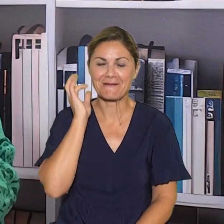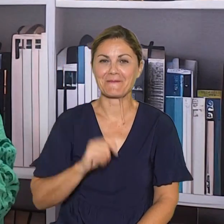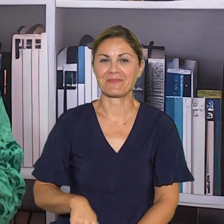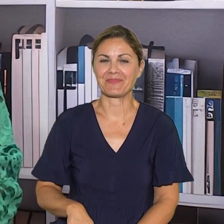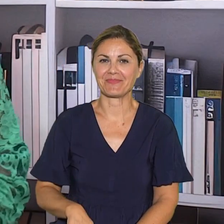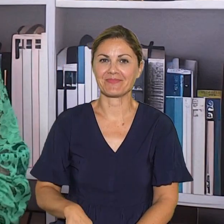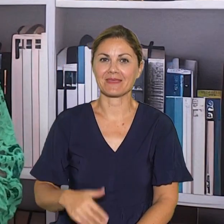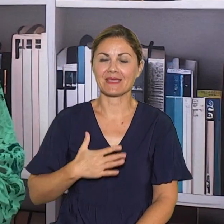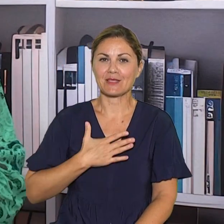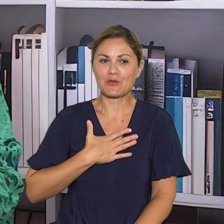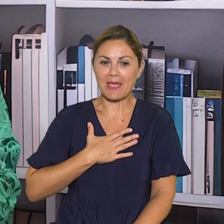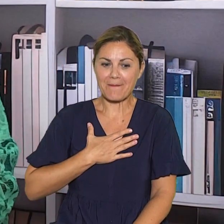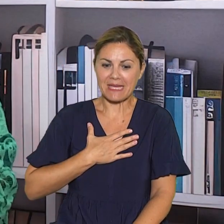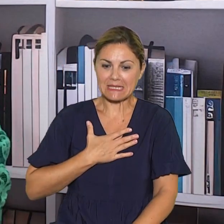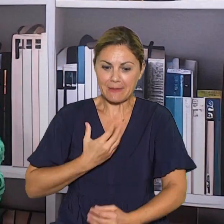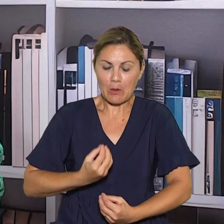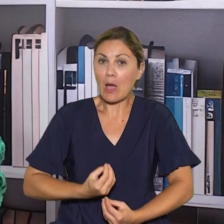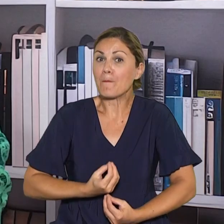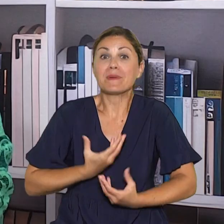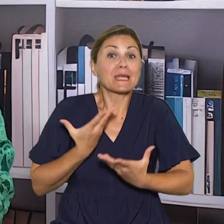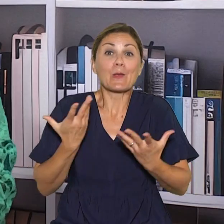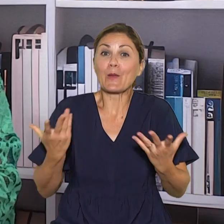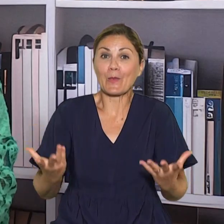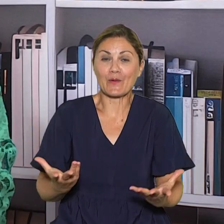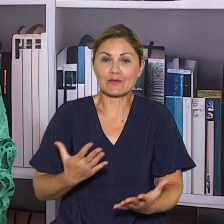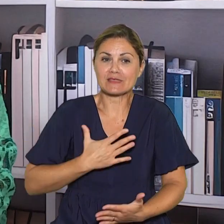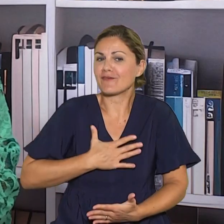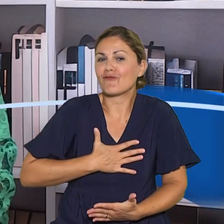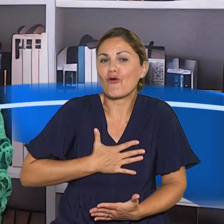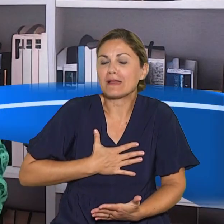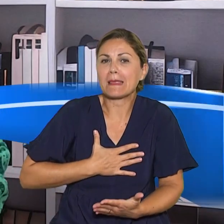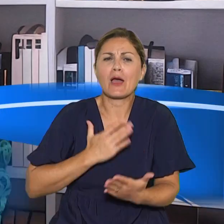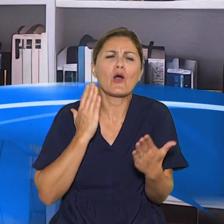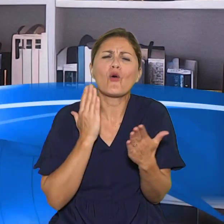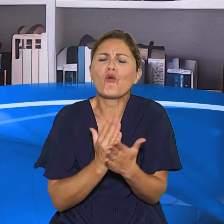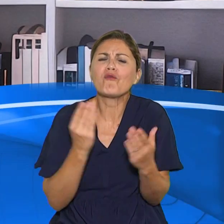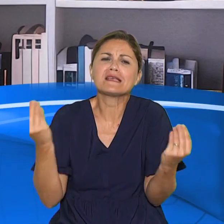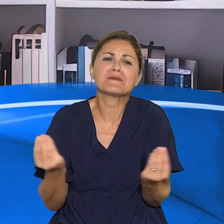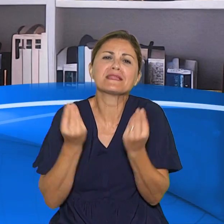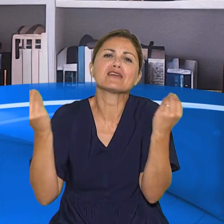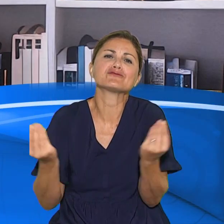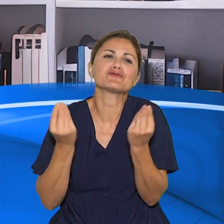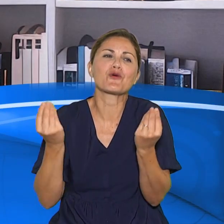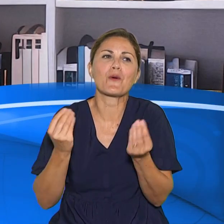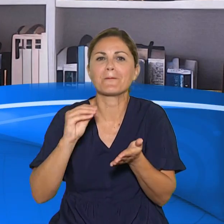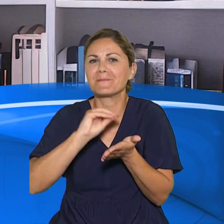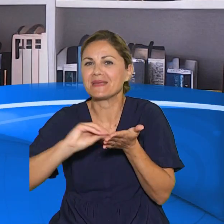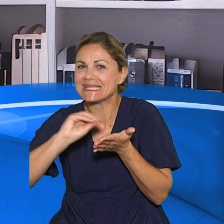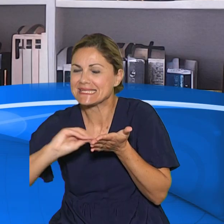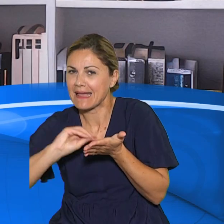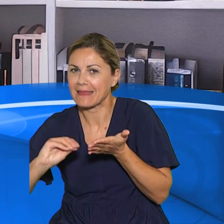nekako, kako bi rekla, jednostavno bilo mi je prirodno to. To sam uvijek volila i pisala sam neke tako stihove za